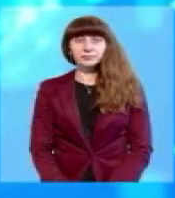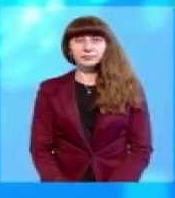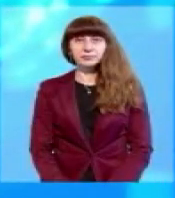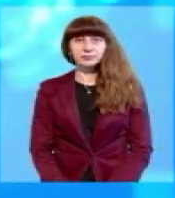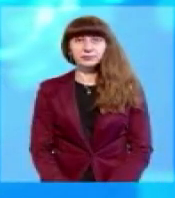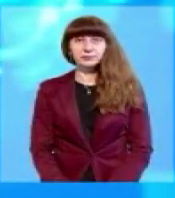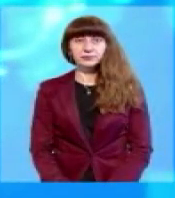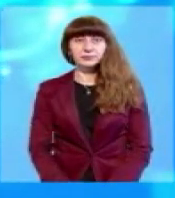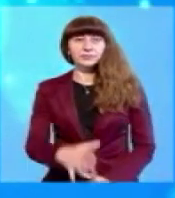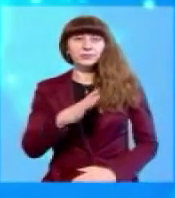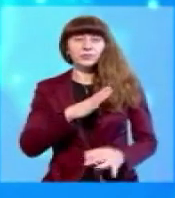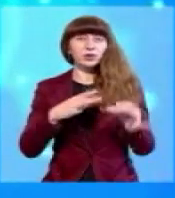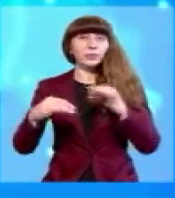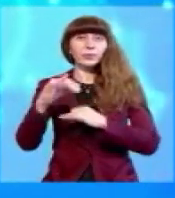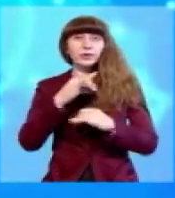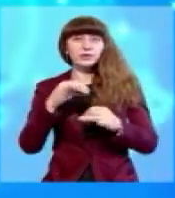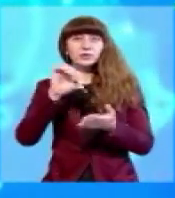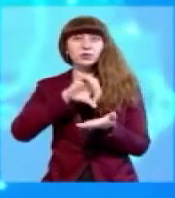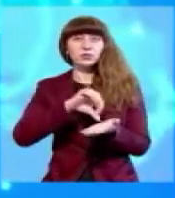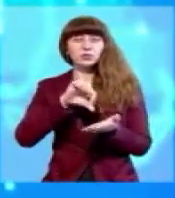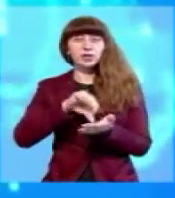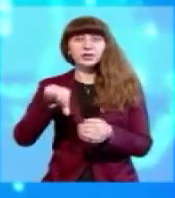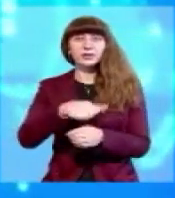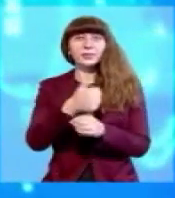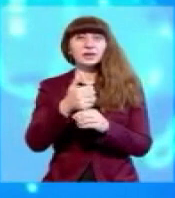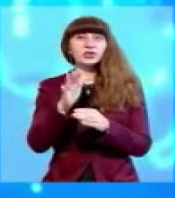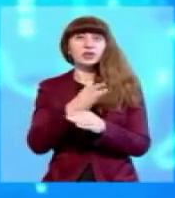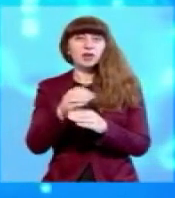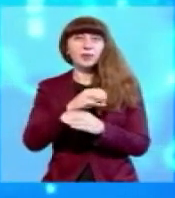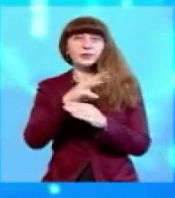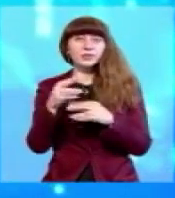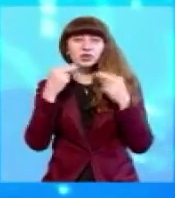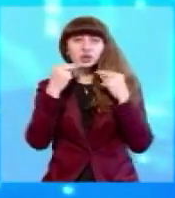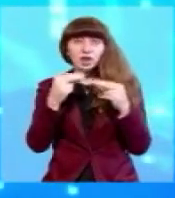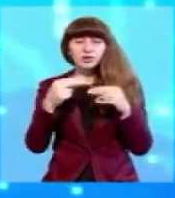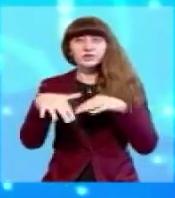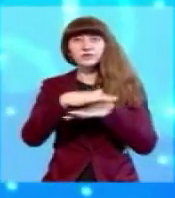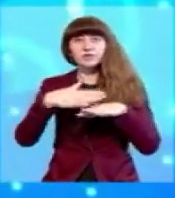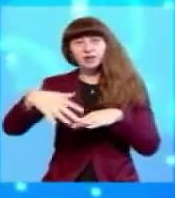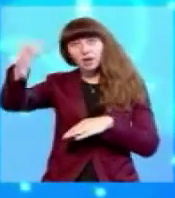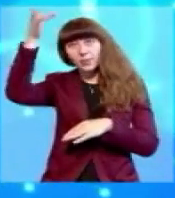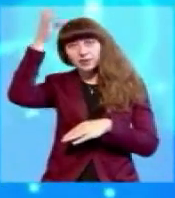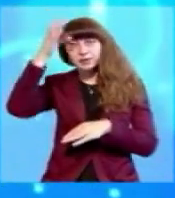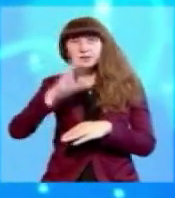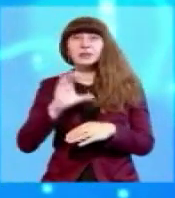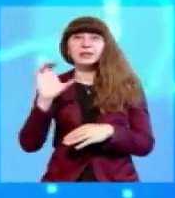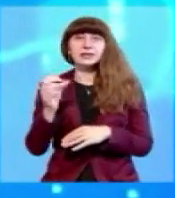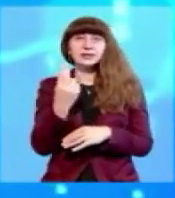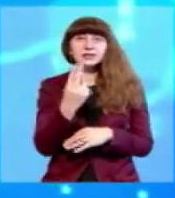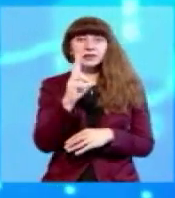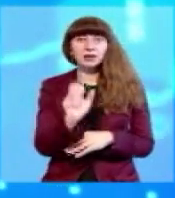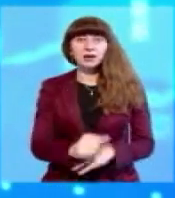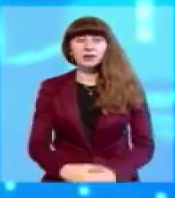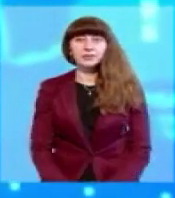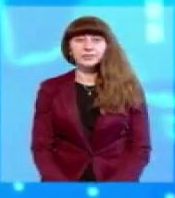Өңірлік коммуникациялар қызметінде білім беру саласында сапаны қамтамасыз ету департаменті басшысының қатысуымен брифинг өтті. Әңгіме